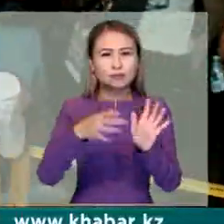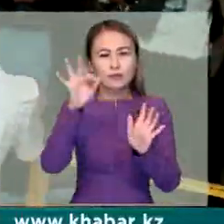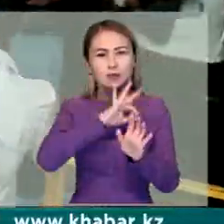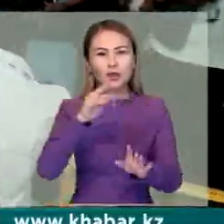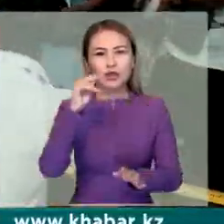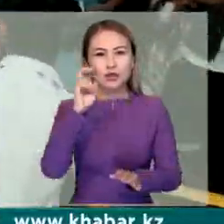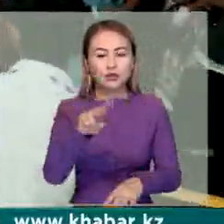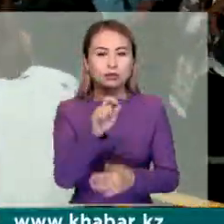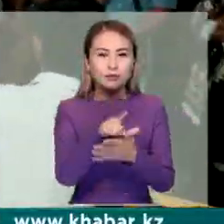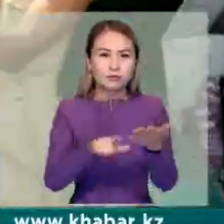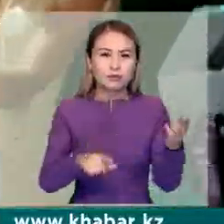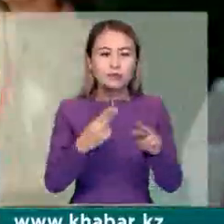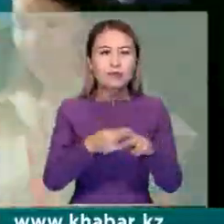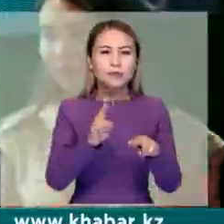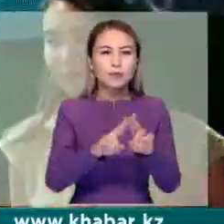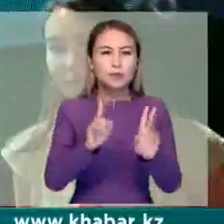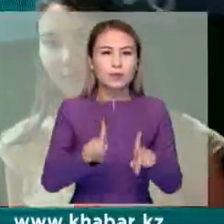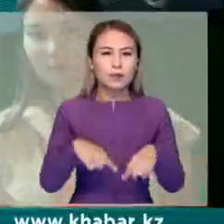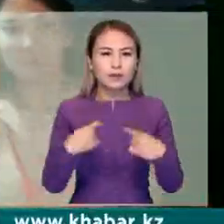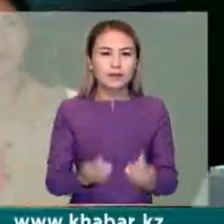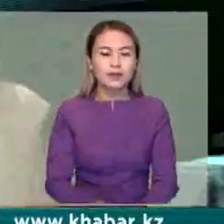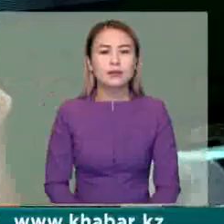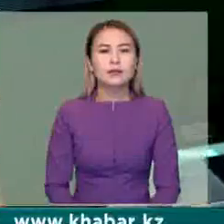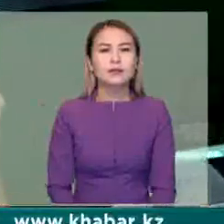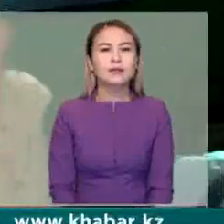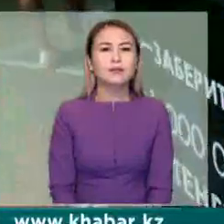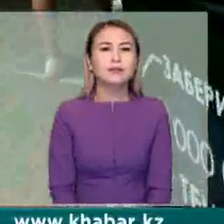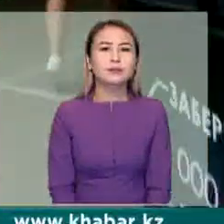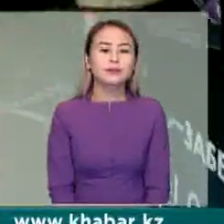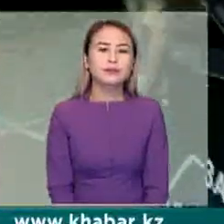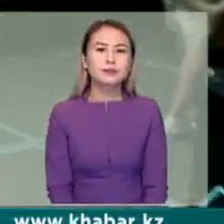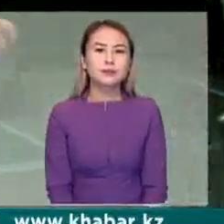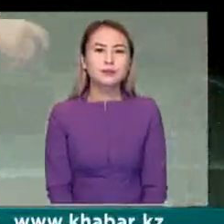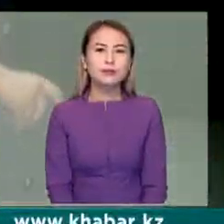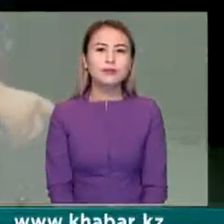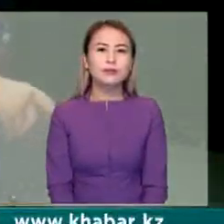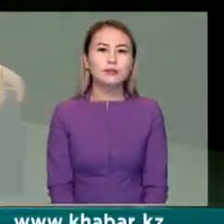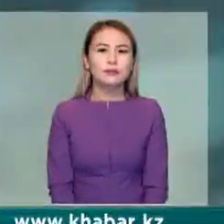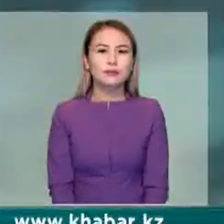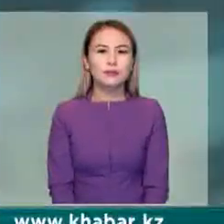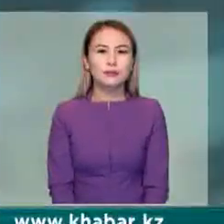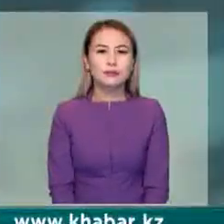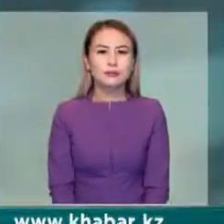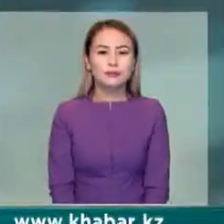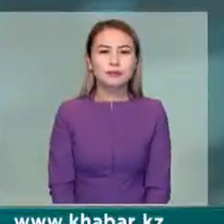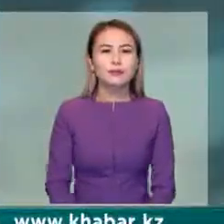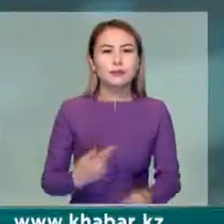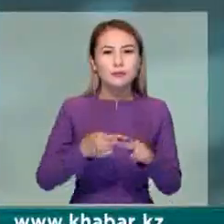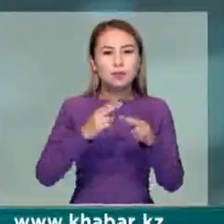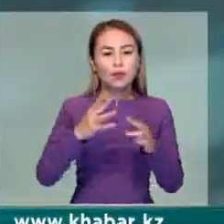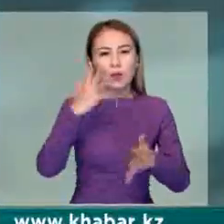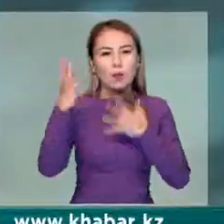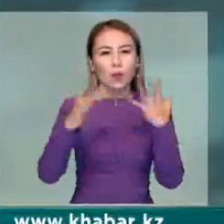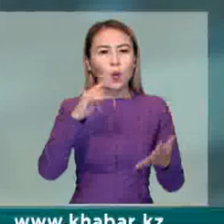тіркеуден өткізген тұрғындардың біріне бұйырады. Гүлжан Көленқызы, Мұхит Қодықбаев, хабар, Алматы. Желсіз түнде